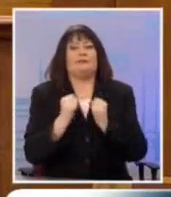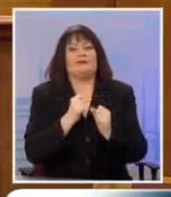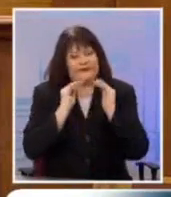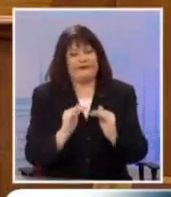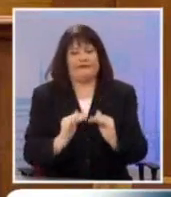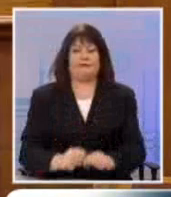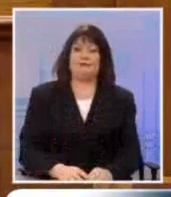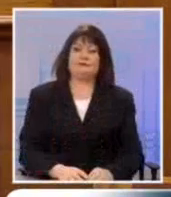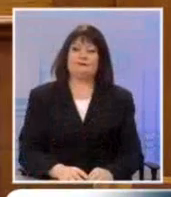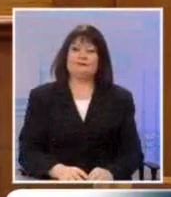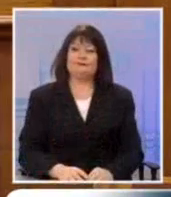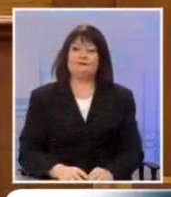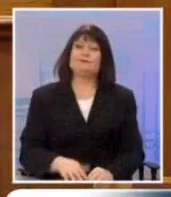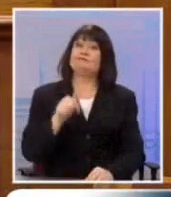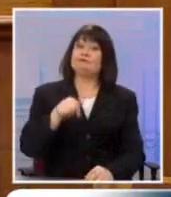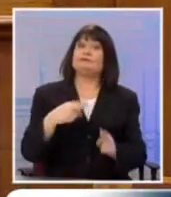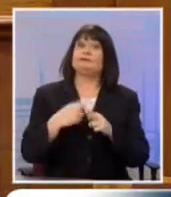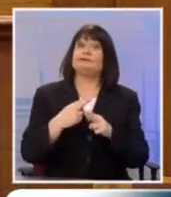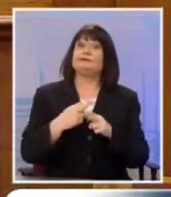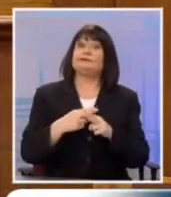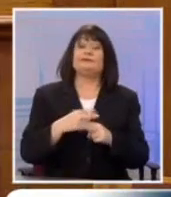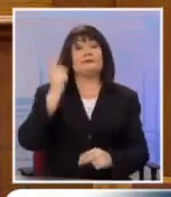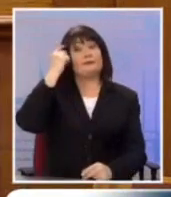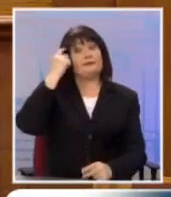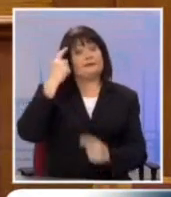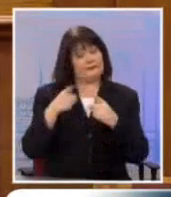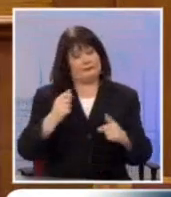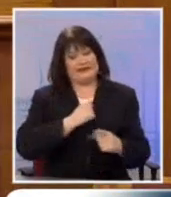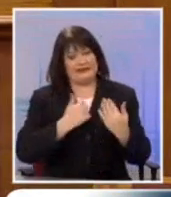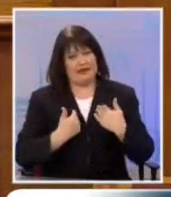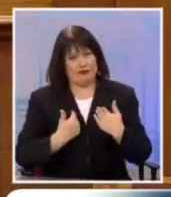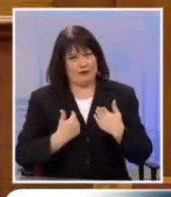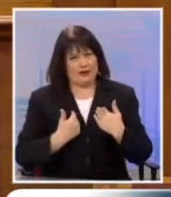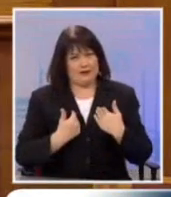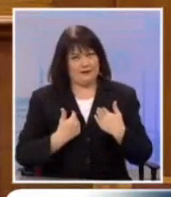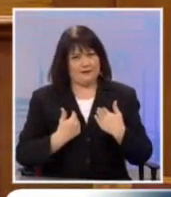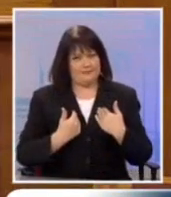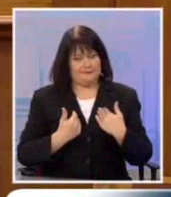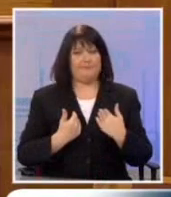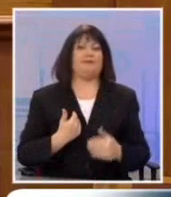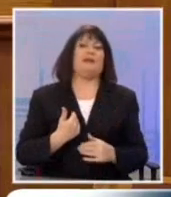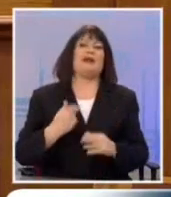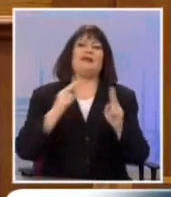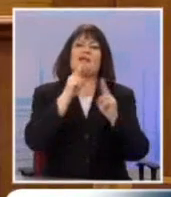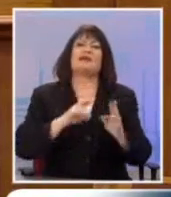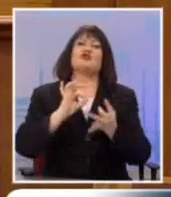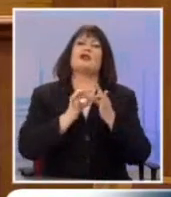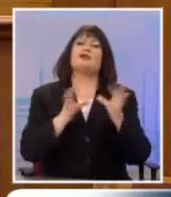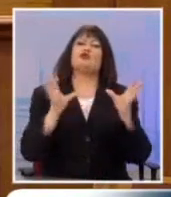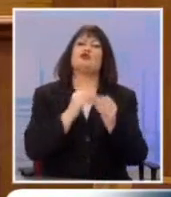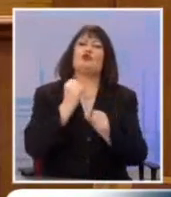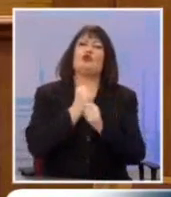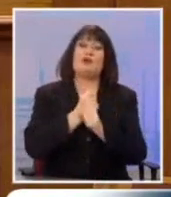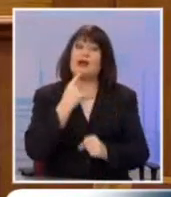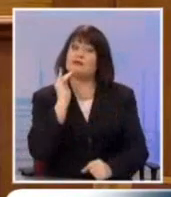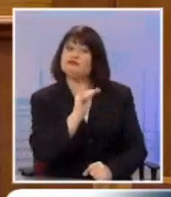Και εδώ έρχεται μια πολύ σημαντική ιδεολογική διαφορά. Σας λέει το ILO, γιατί δεν βάζετε στόχους για την